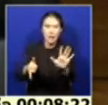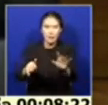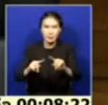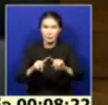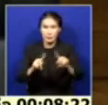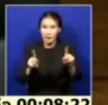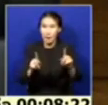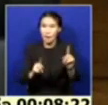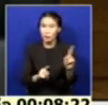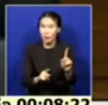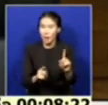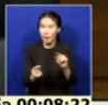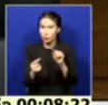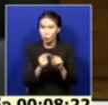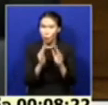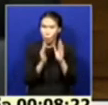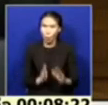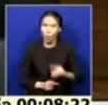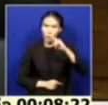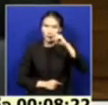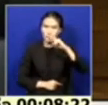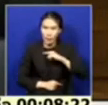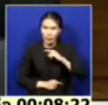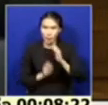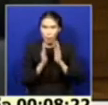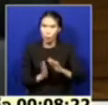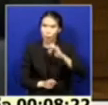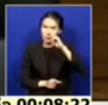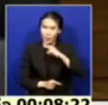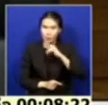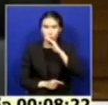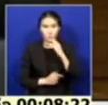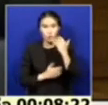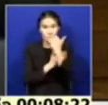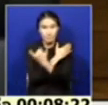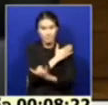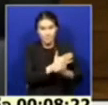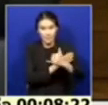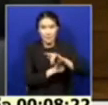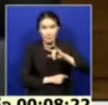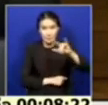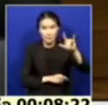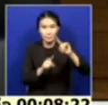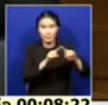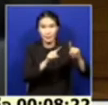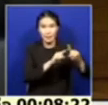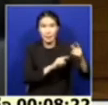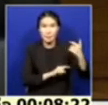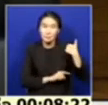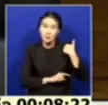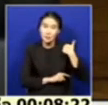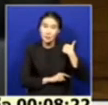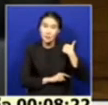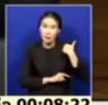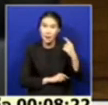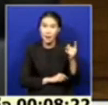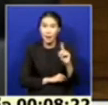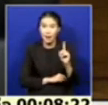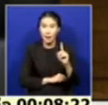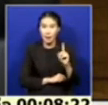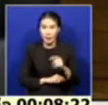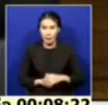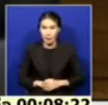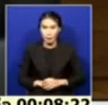ประเด็นที่ได้กล่าวนั่นก็คือว่าไม่ใช่เป็นผู้ที่เป็นภัยต่อความมั่นคงนะไม่ได้มีความสำคัญ